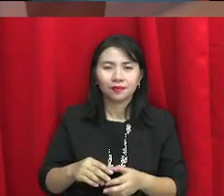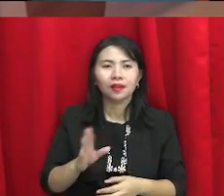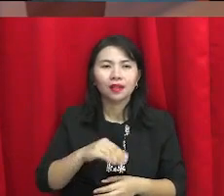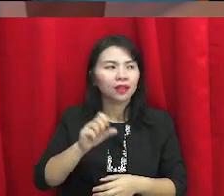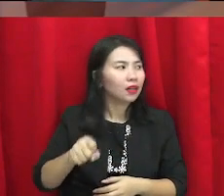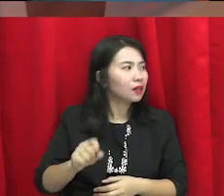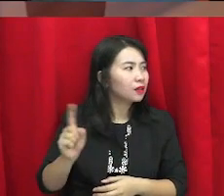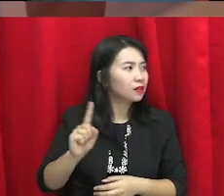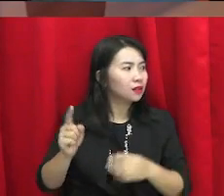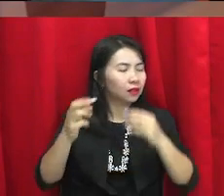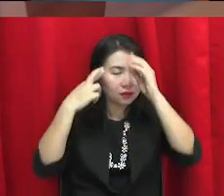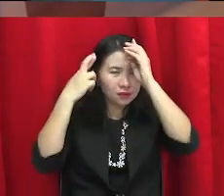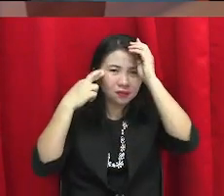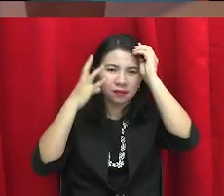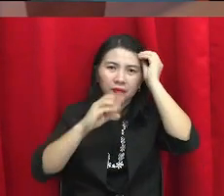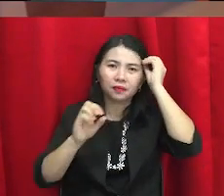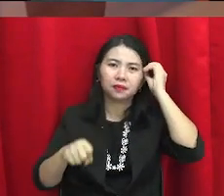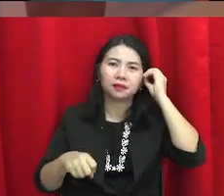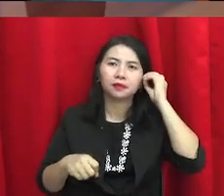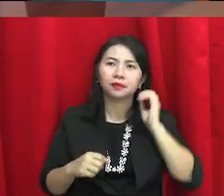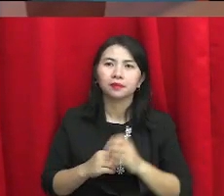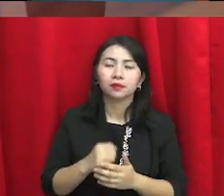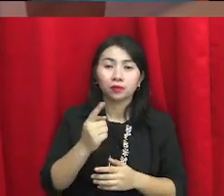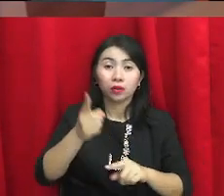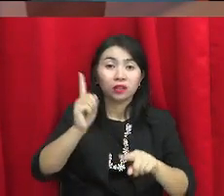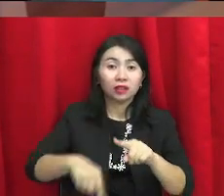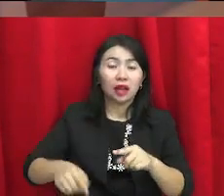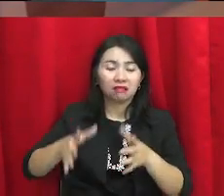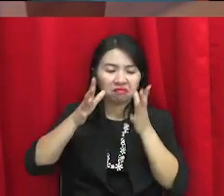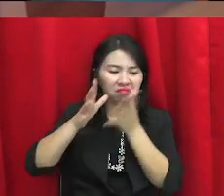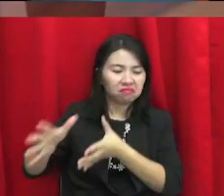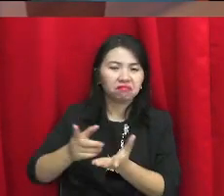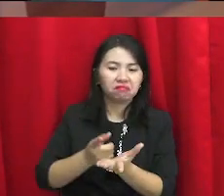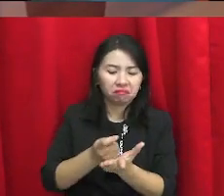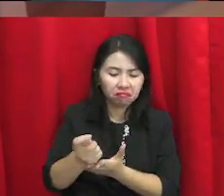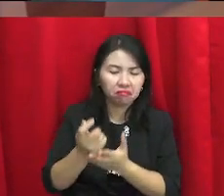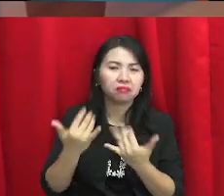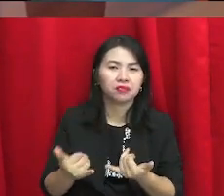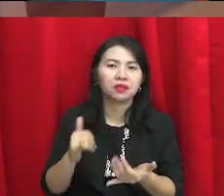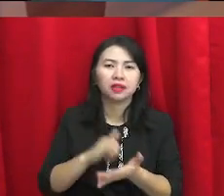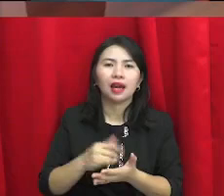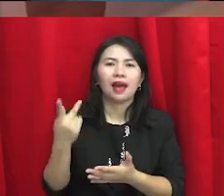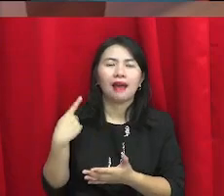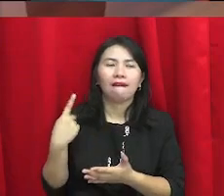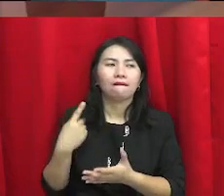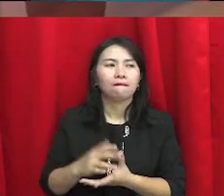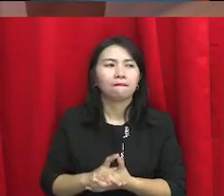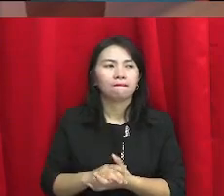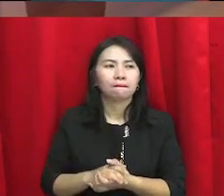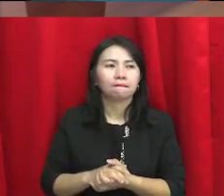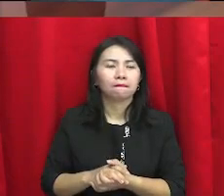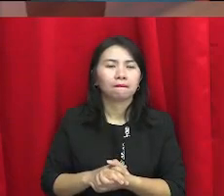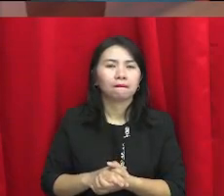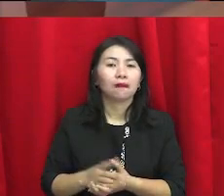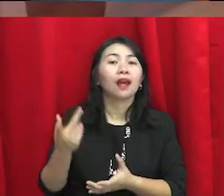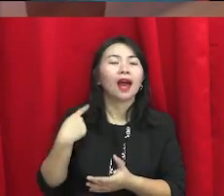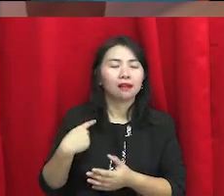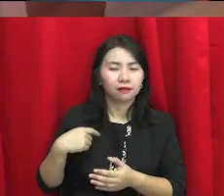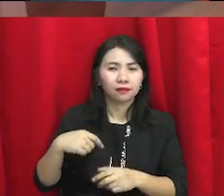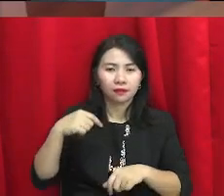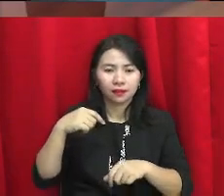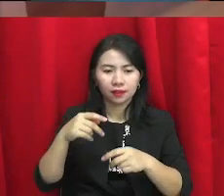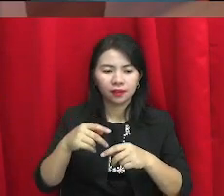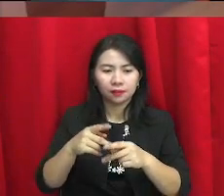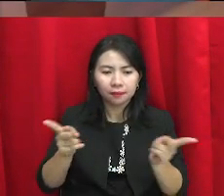reason na, alam nyo, you cannot deny the truth as well that there are signs of your life, young